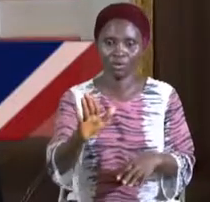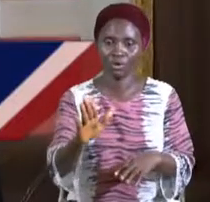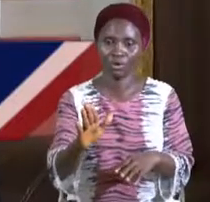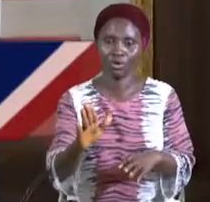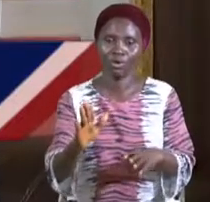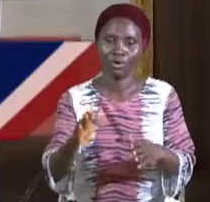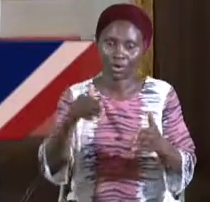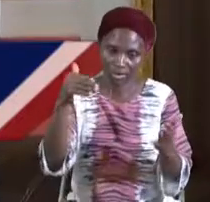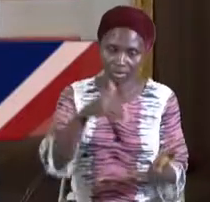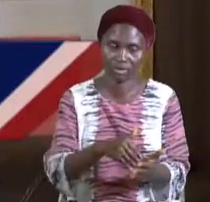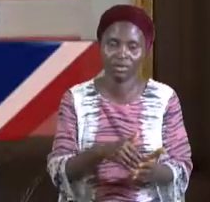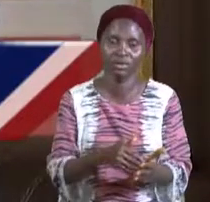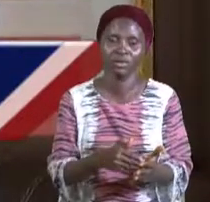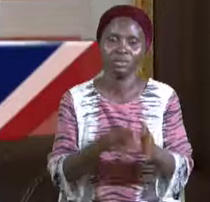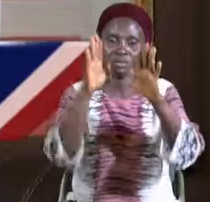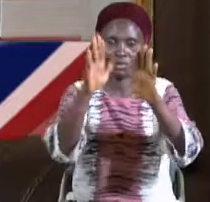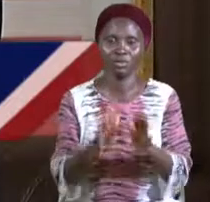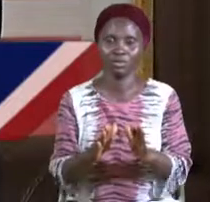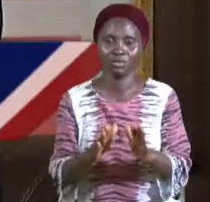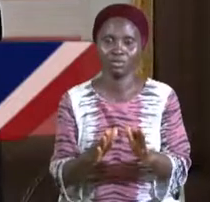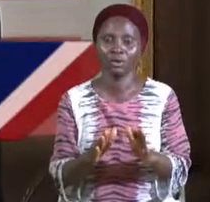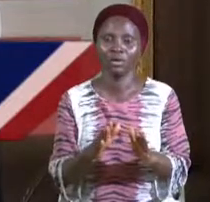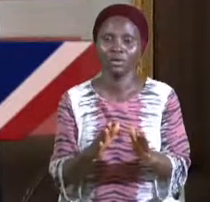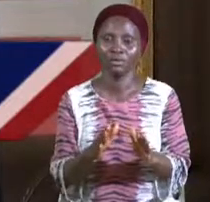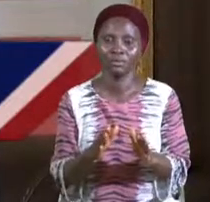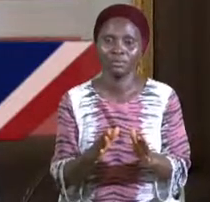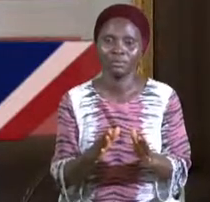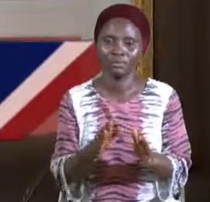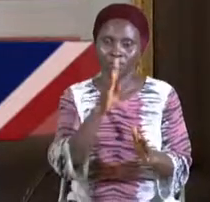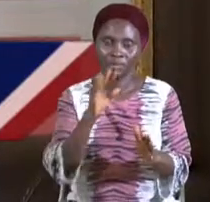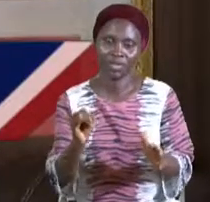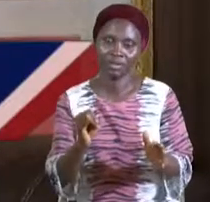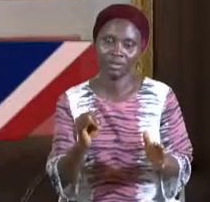va achever ce qui te concerne au nom de Jésus. Je suis persuadé que